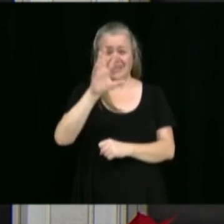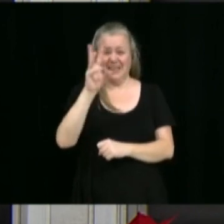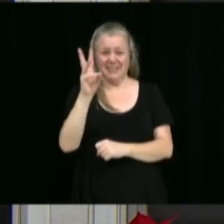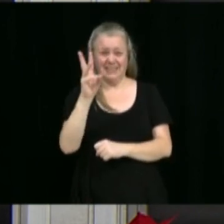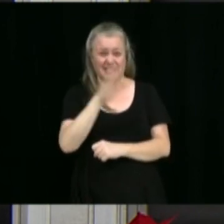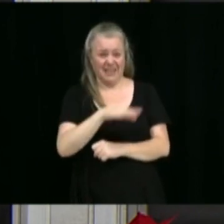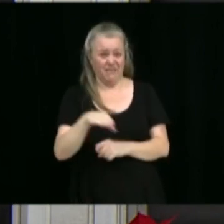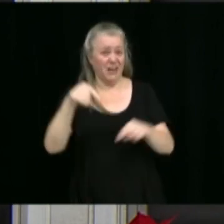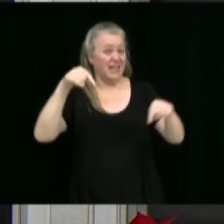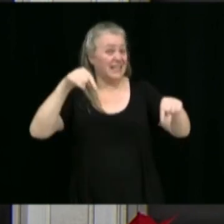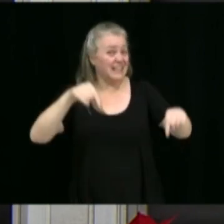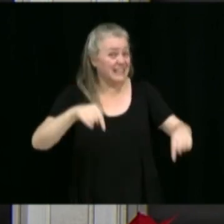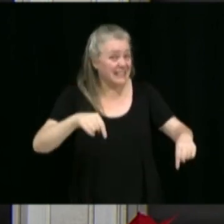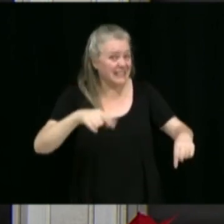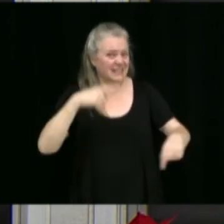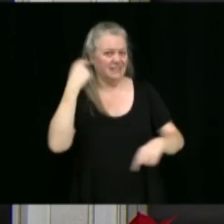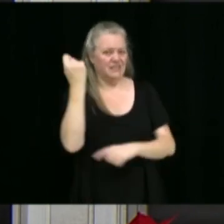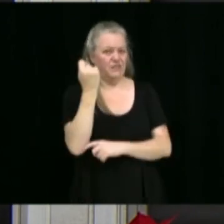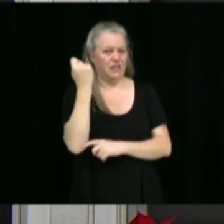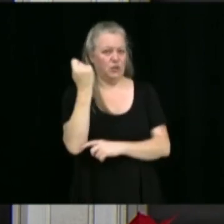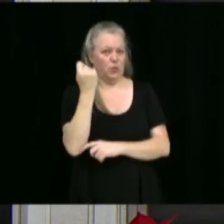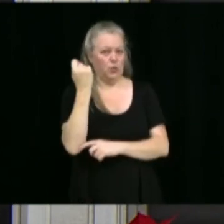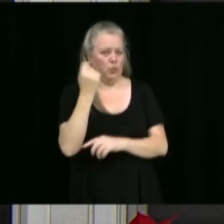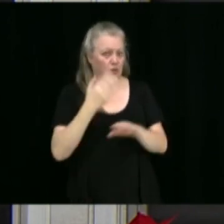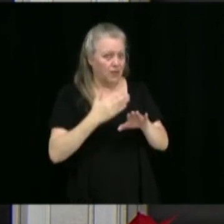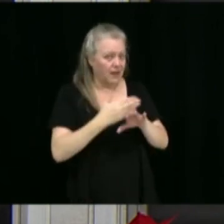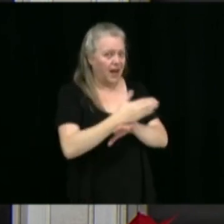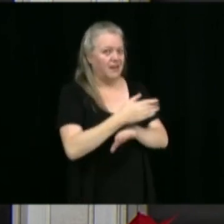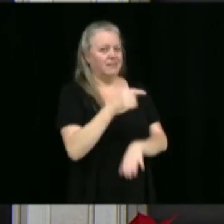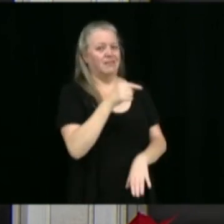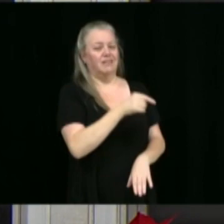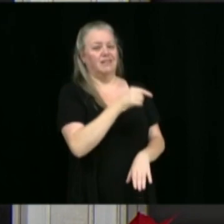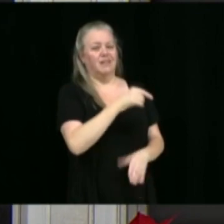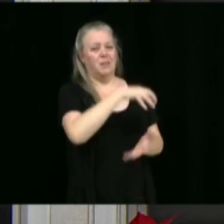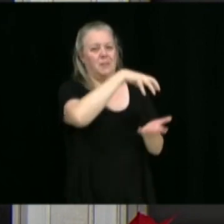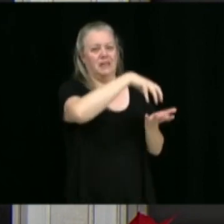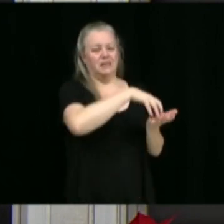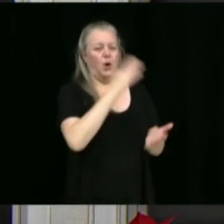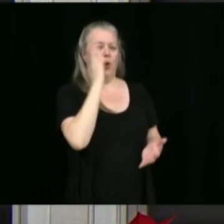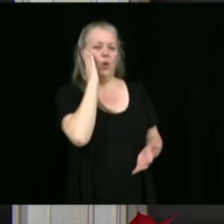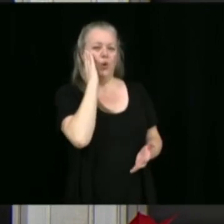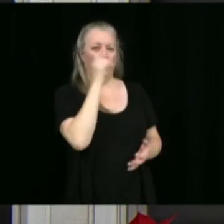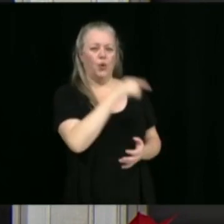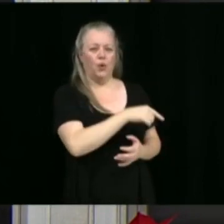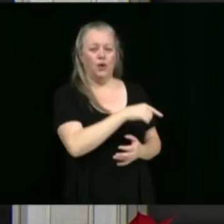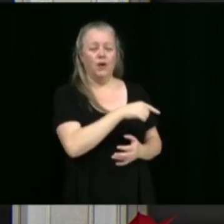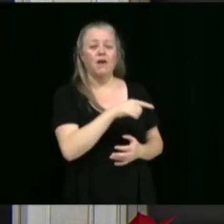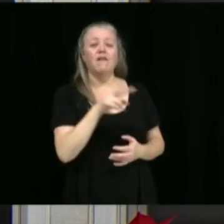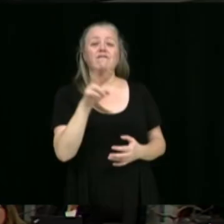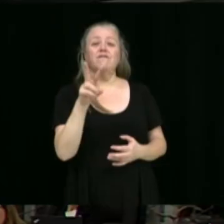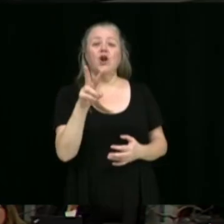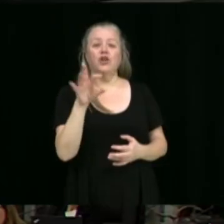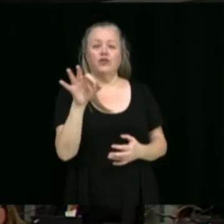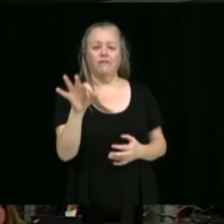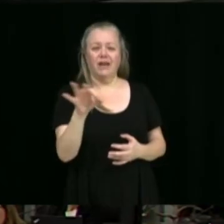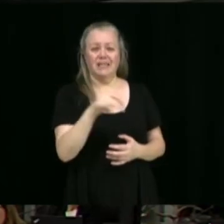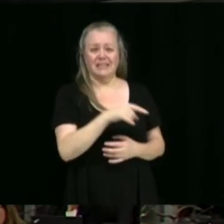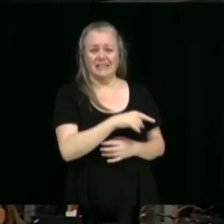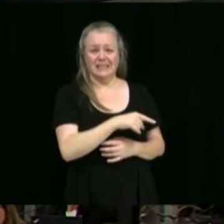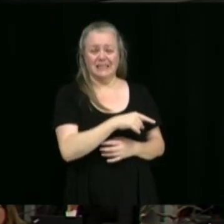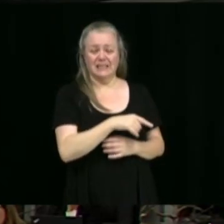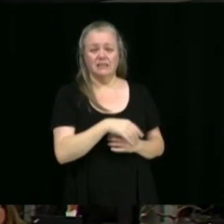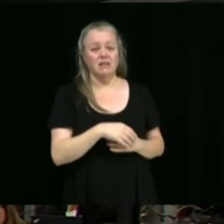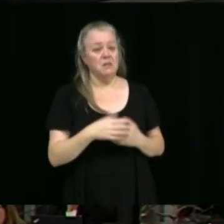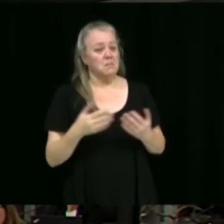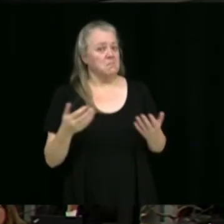même à Victoriaville qui ont traversé les portes de la maison d'hébergement La Volte-Face. Donc,